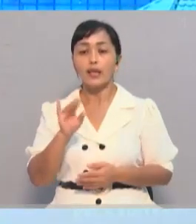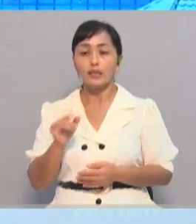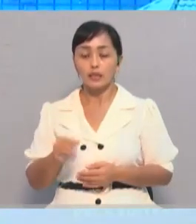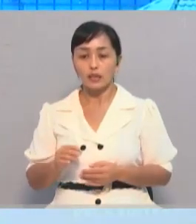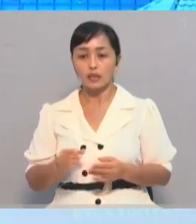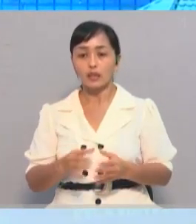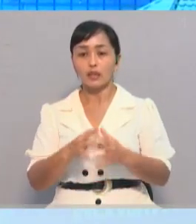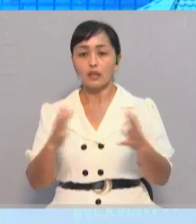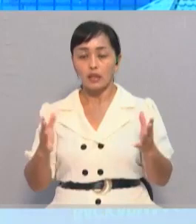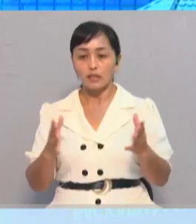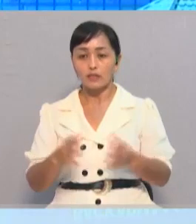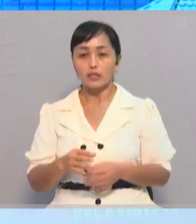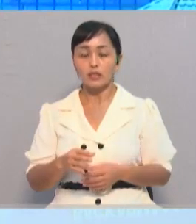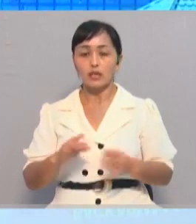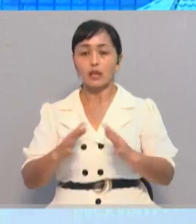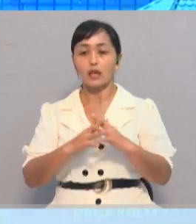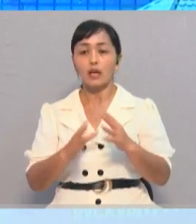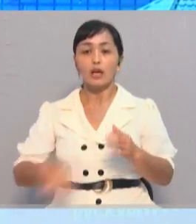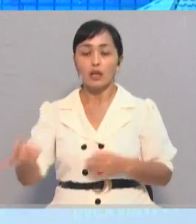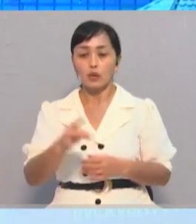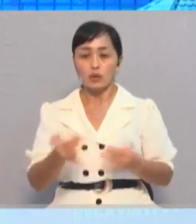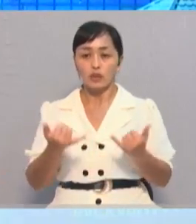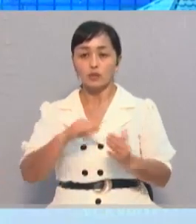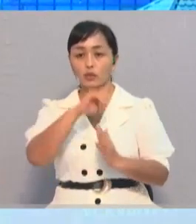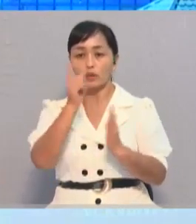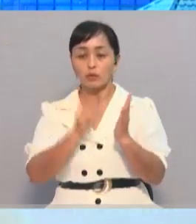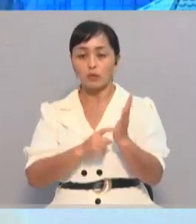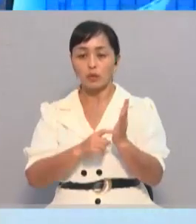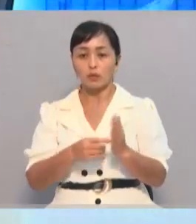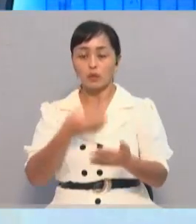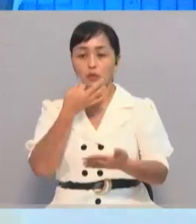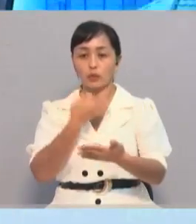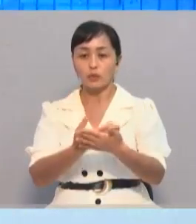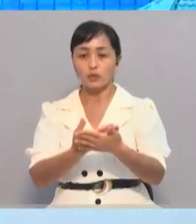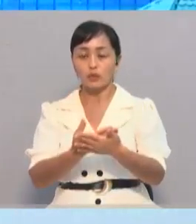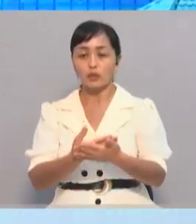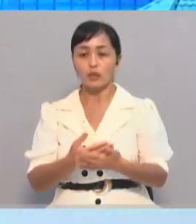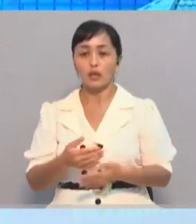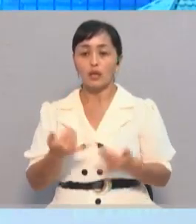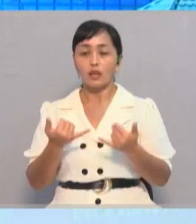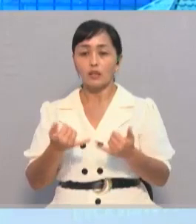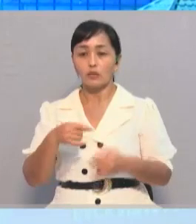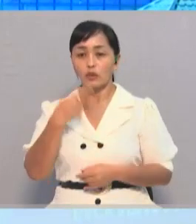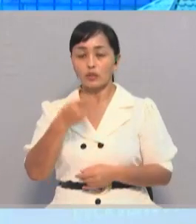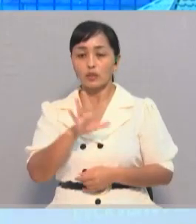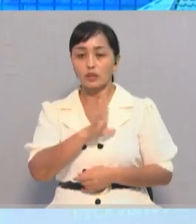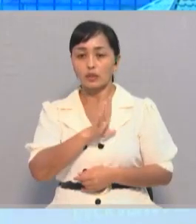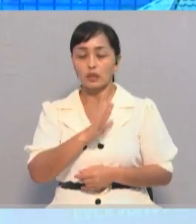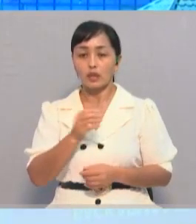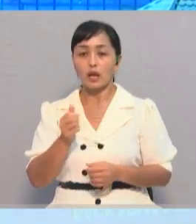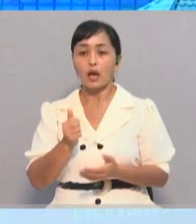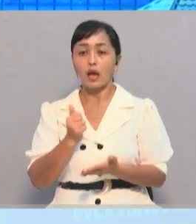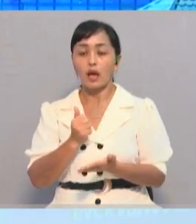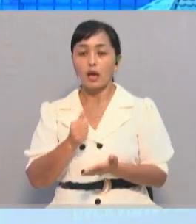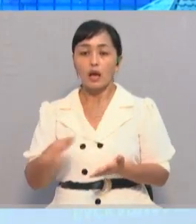в развитии района и есть ли способы решения проблем? На эти вопросы были даны ответы на выездном заседании в Тюлькобасском районе. Аким Туркестанской